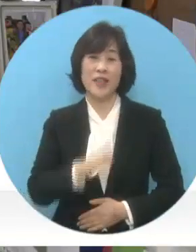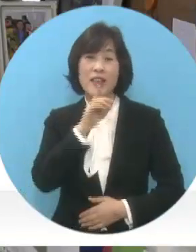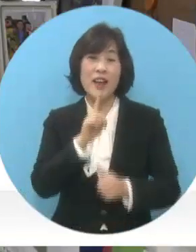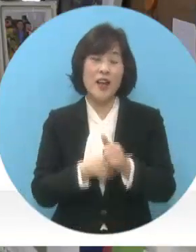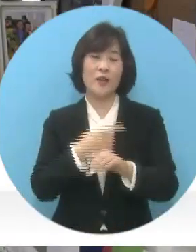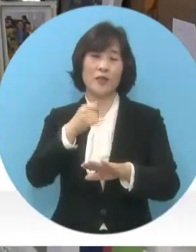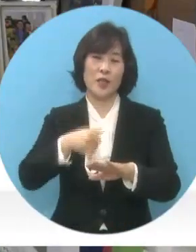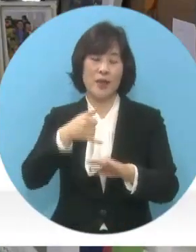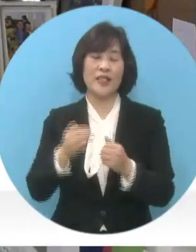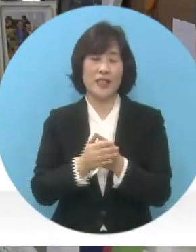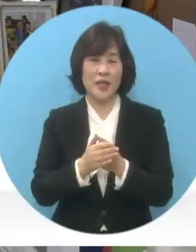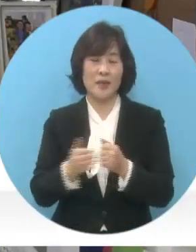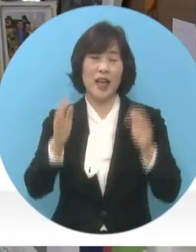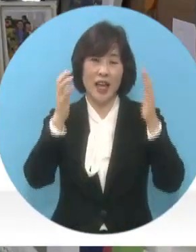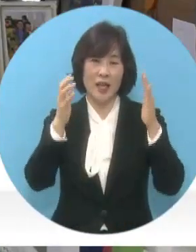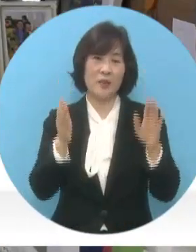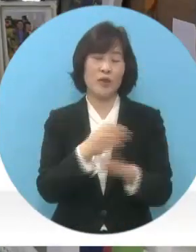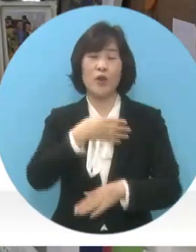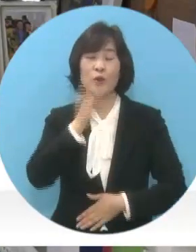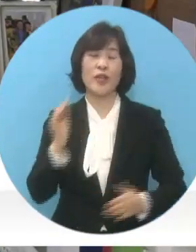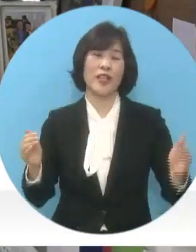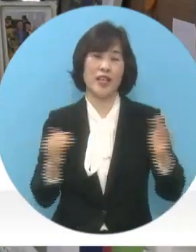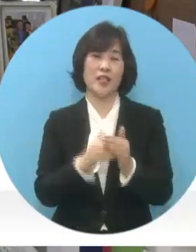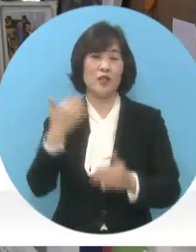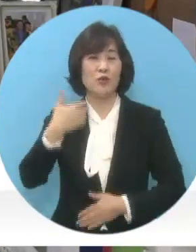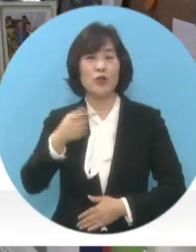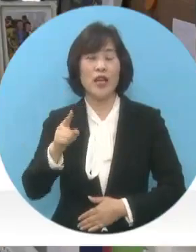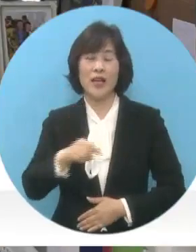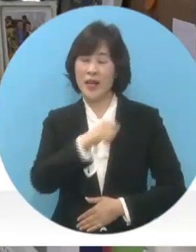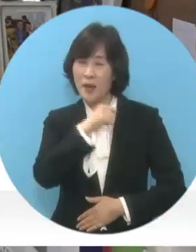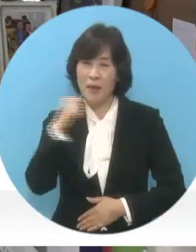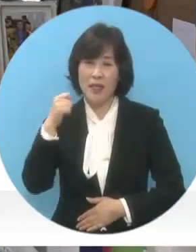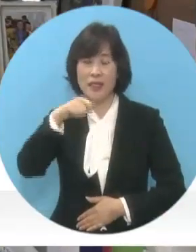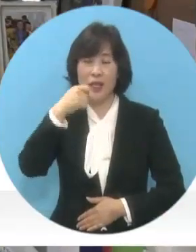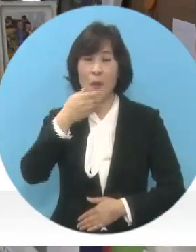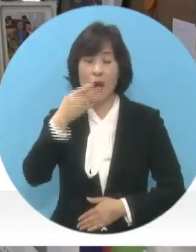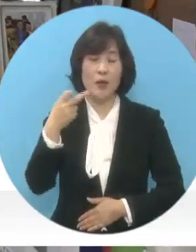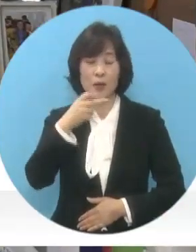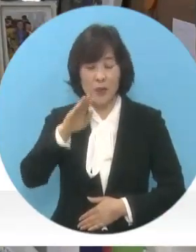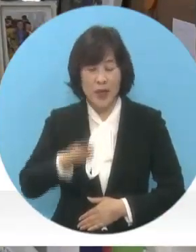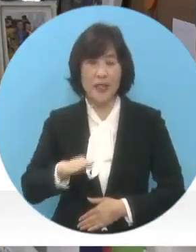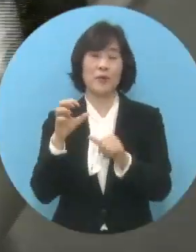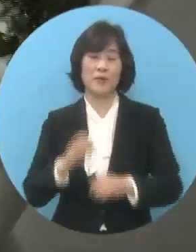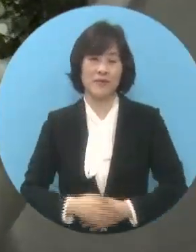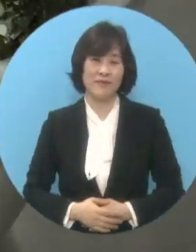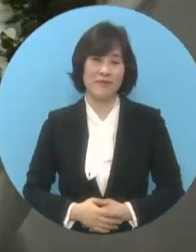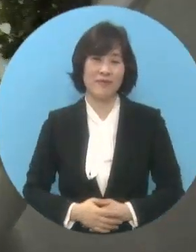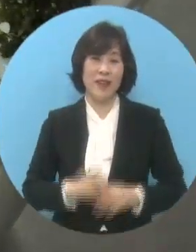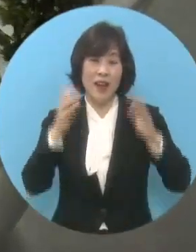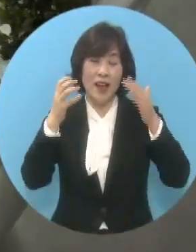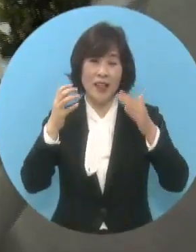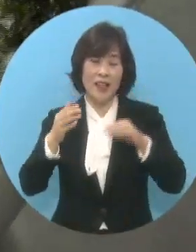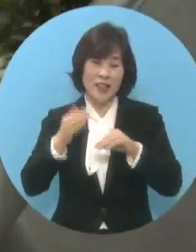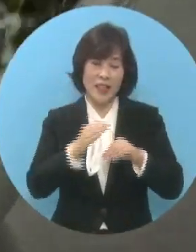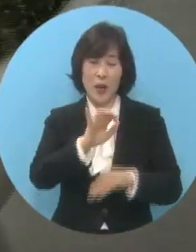친환경으로 재배를 하기 때문에 아이부터 어르신들까지 모두가 맛있게 드실 수 있는 저염식 피클 장아찌입니다. 어린이용